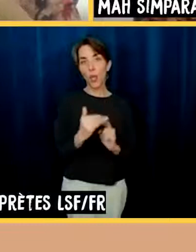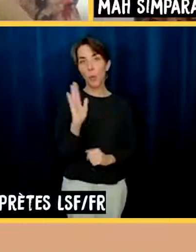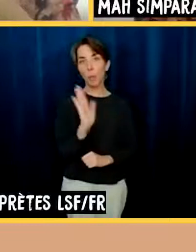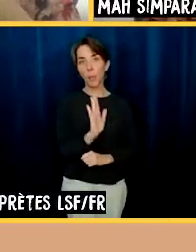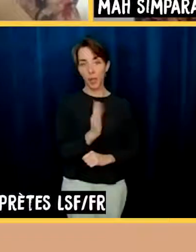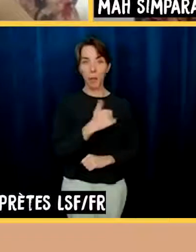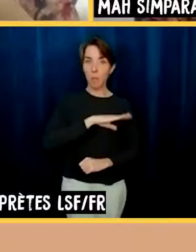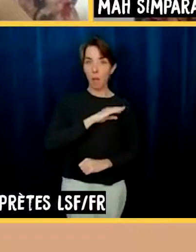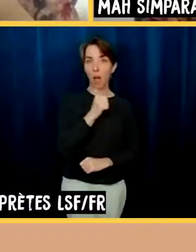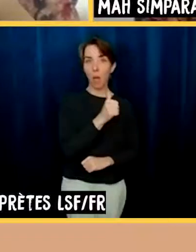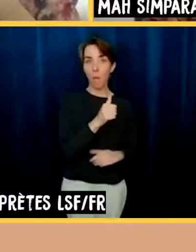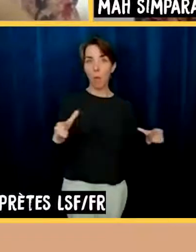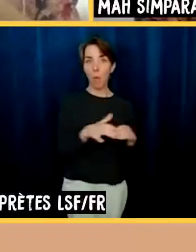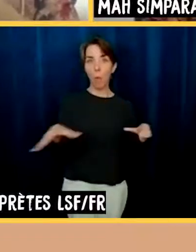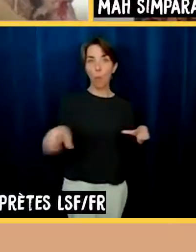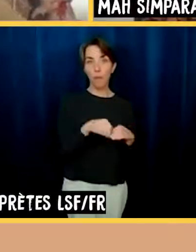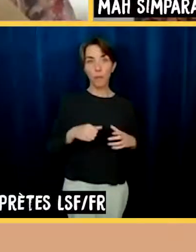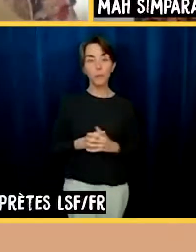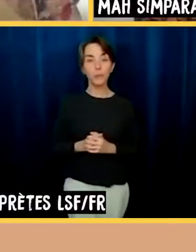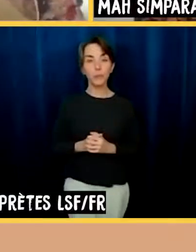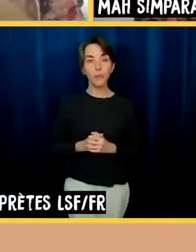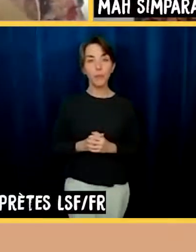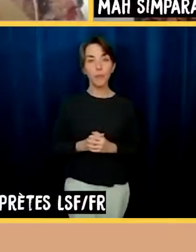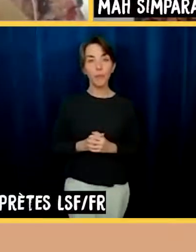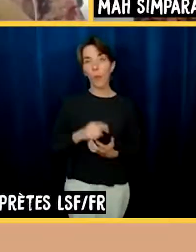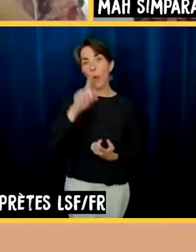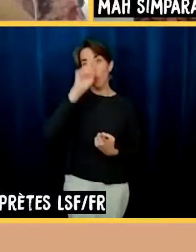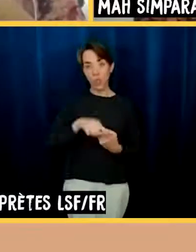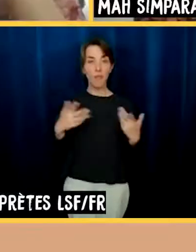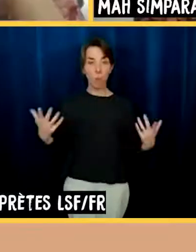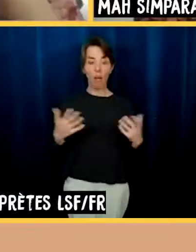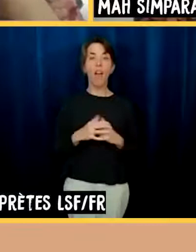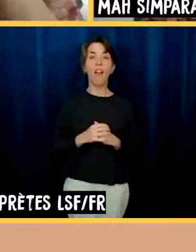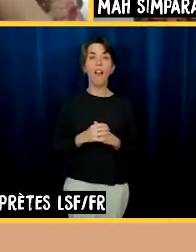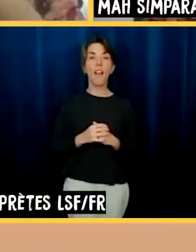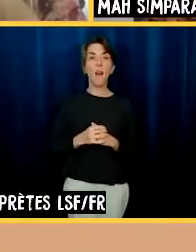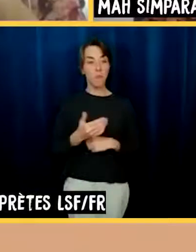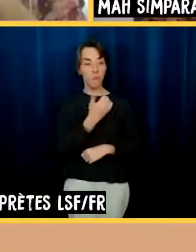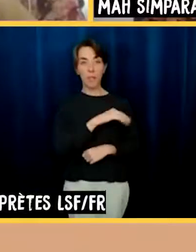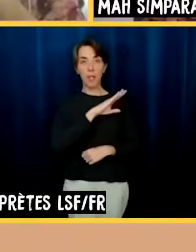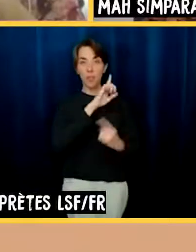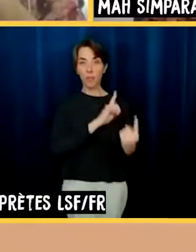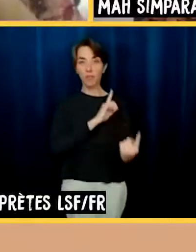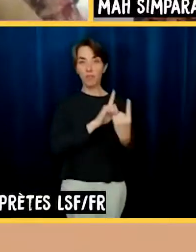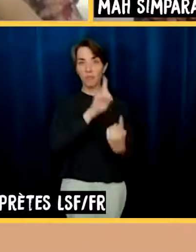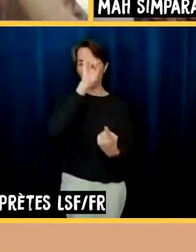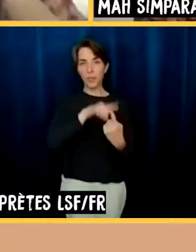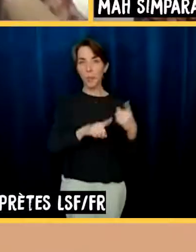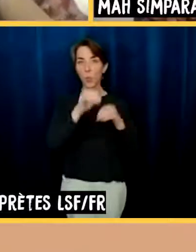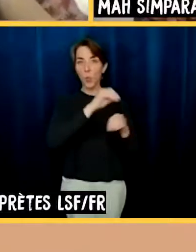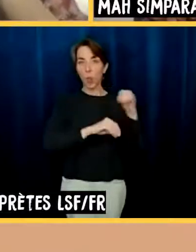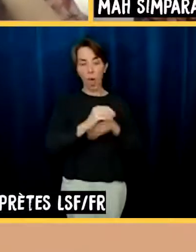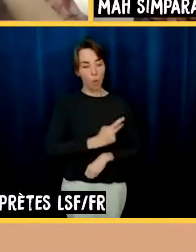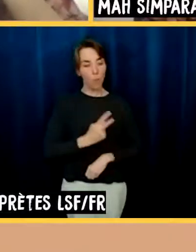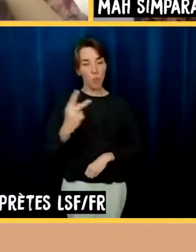leur appartenance et assignation, et ce, en améliorant l'accessibilité à des prises en charge adaptées et de qualité. Ce